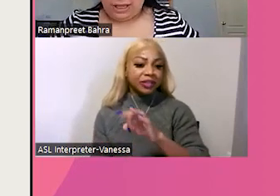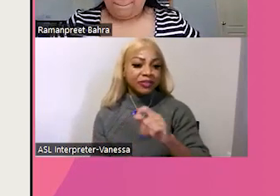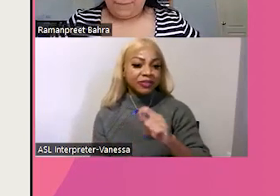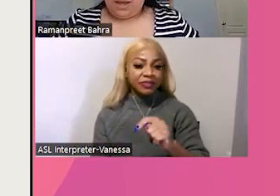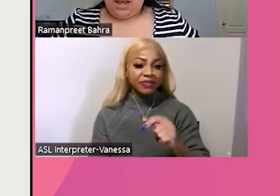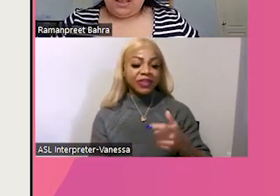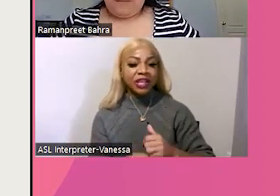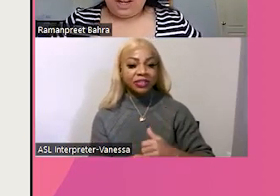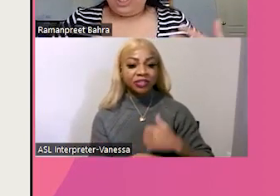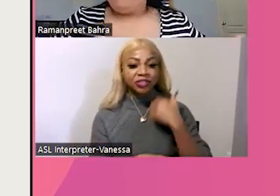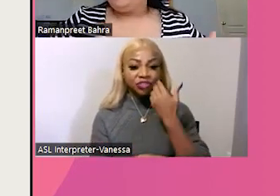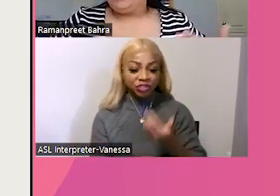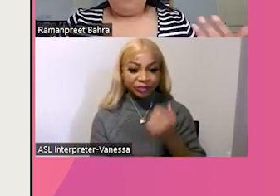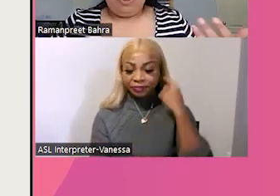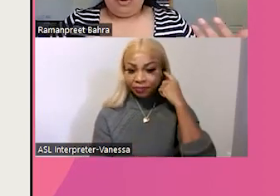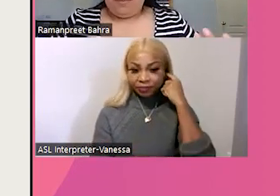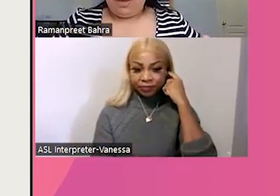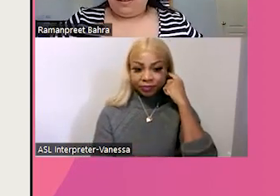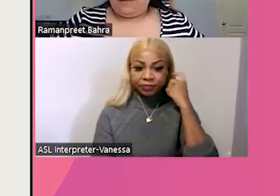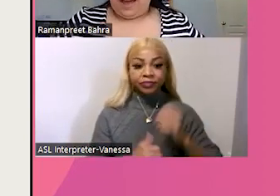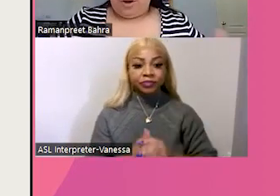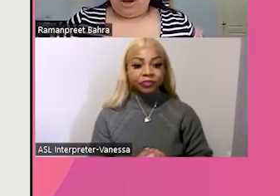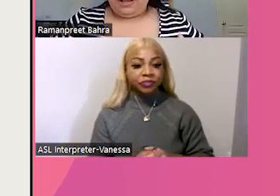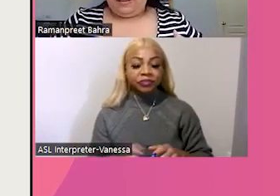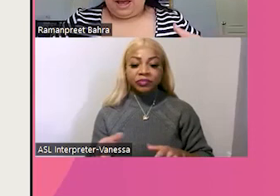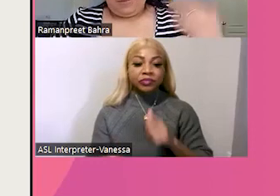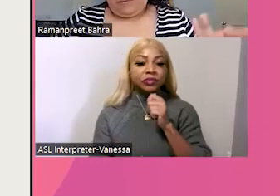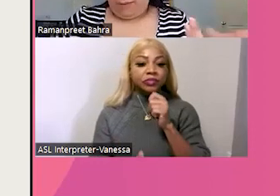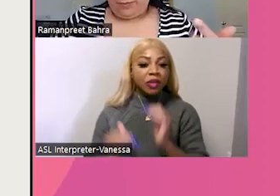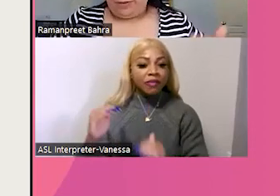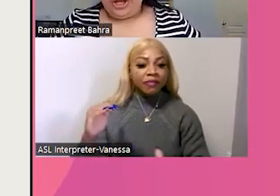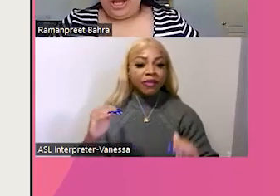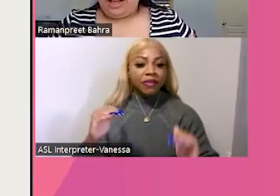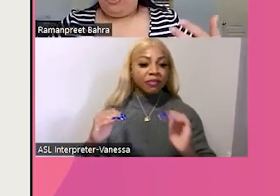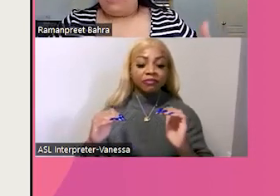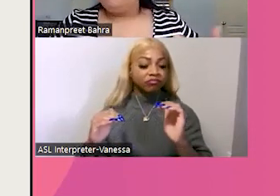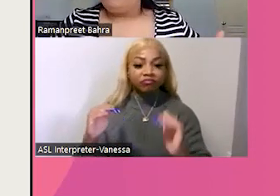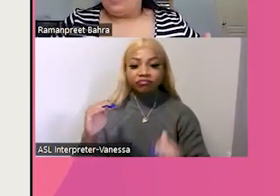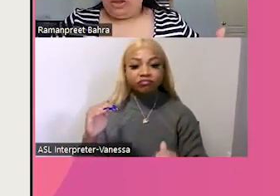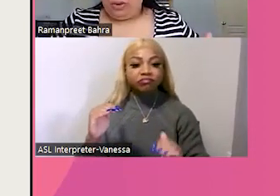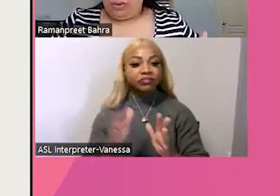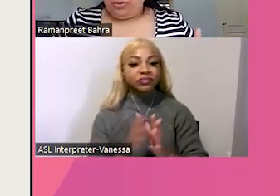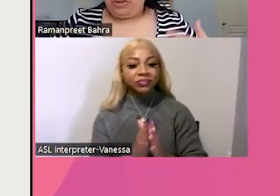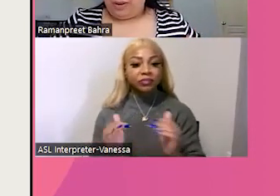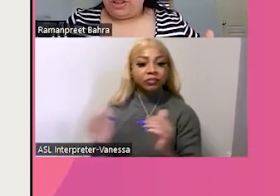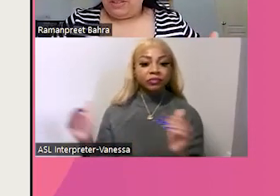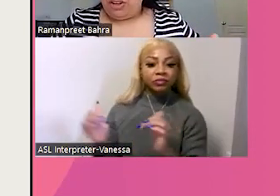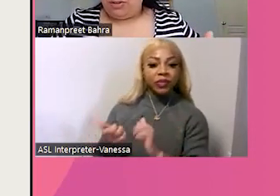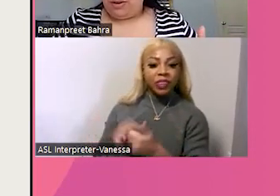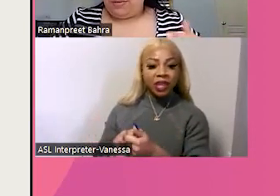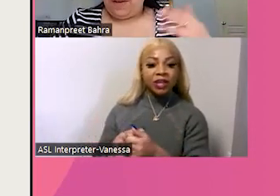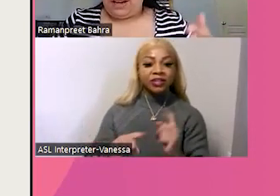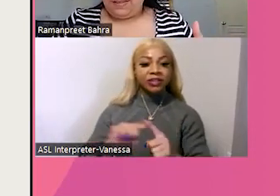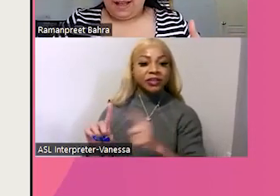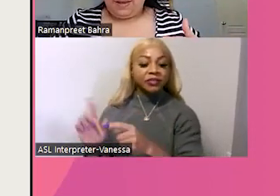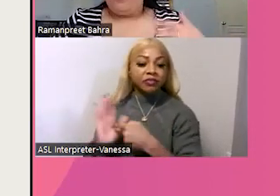personnes pour imposer le fat shaming, la maltraitance de ce corps. Et ça, c'est